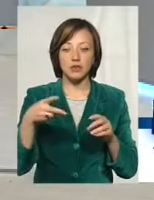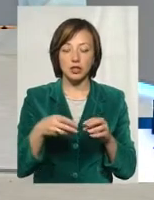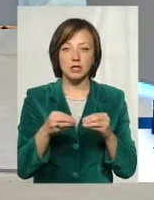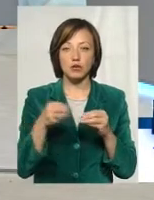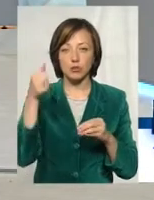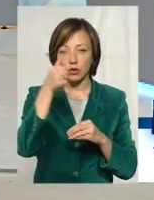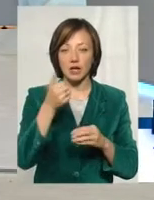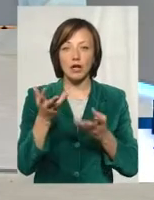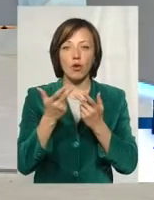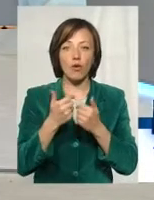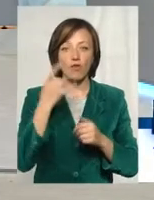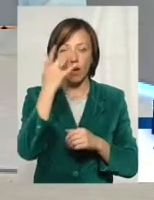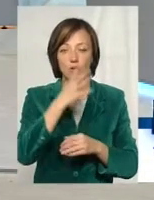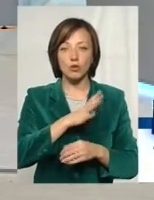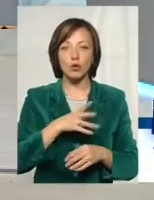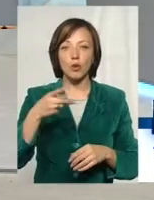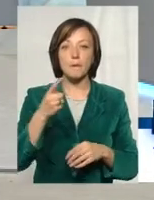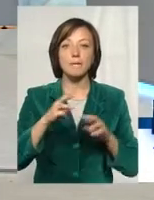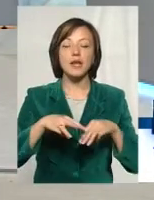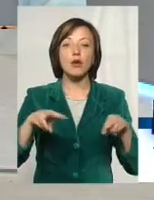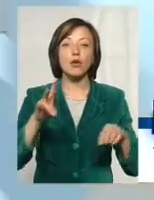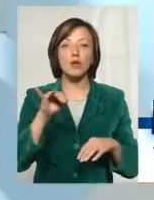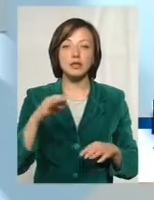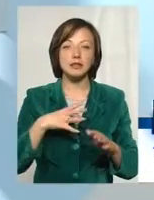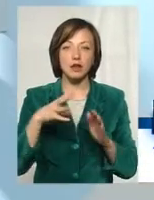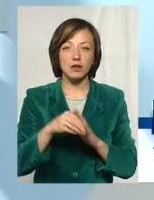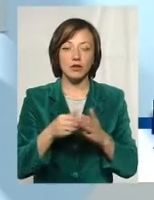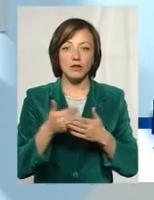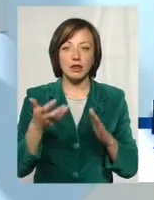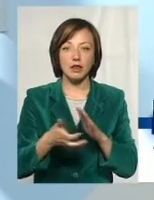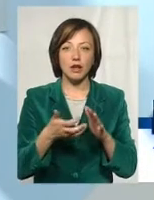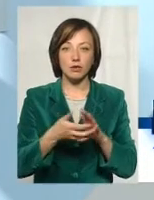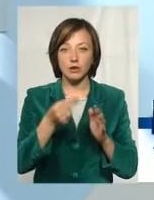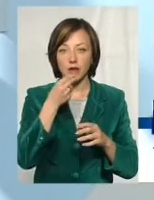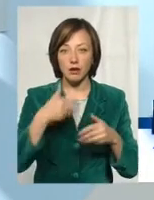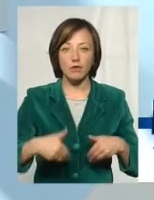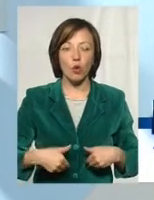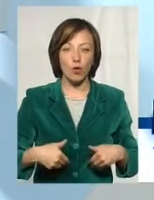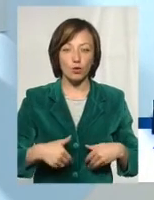році, і там нараховують мільйон, які загинули від недоїдання,